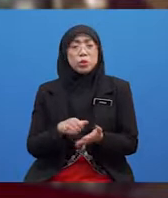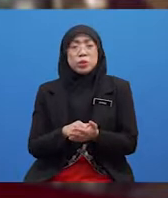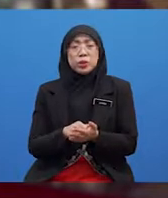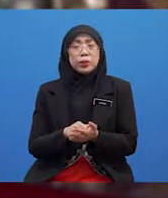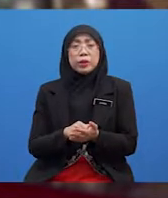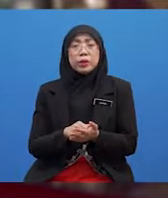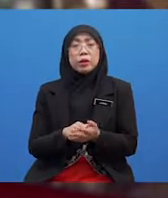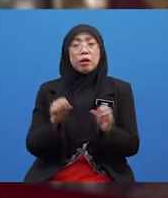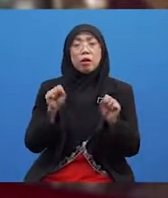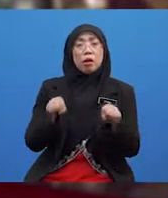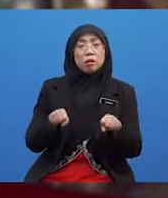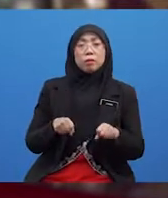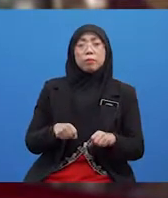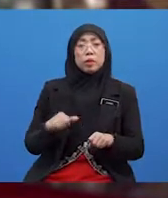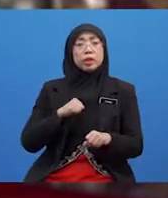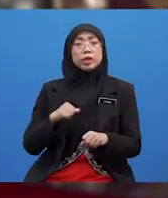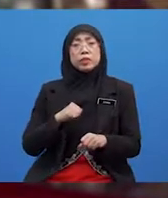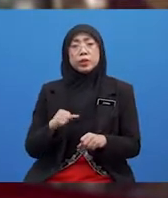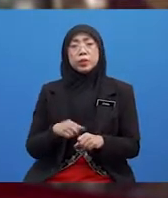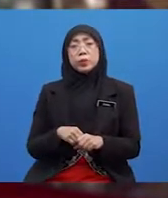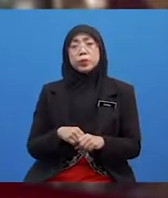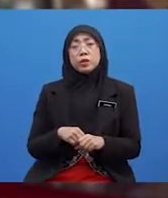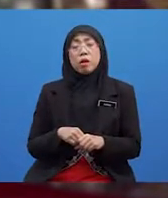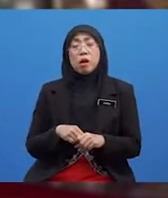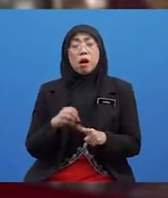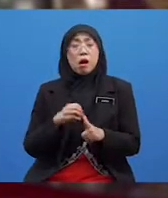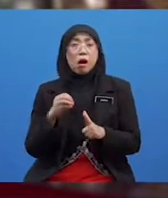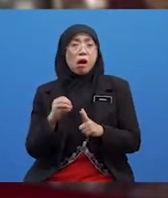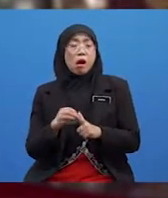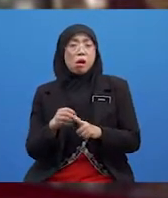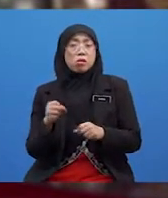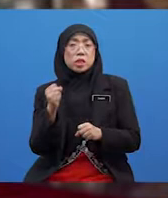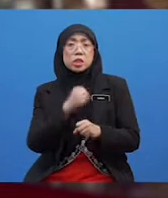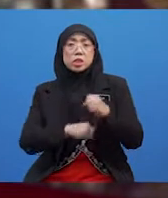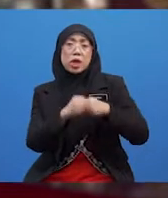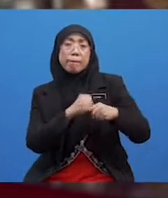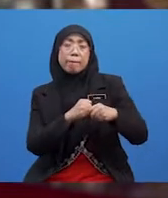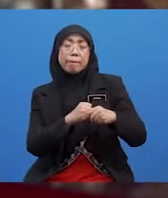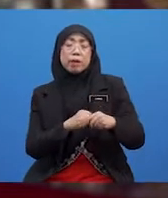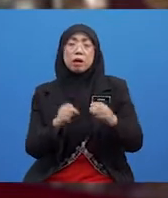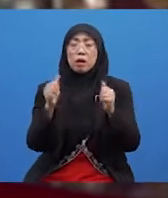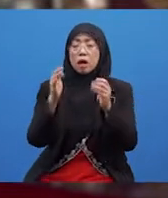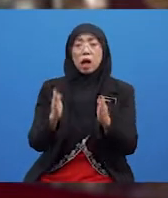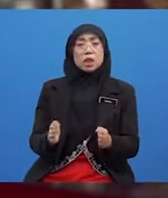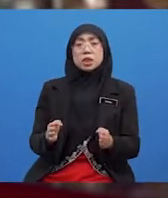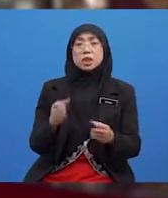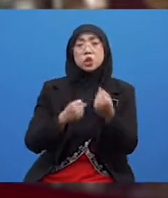saraf membantu dalam mengawal anggota badan untuk menghasilkan perlakuan yang